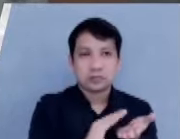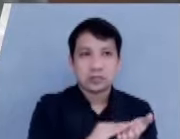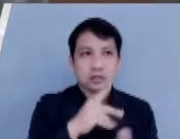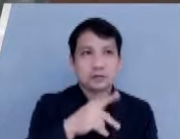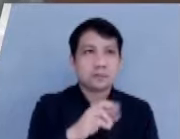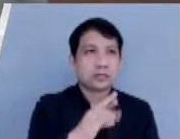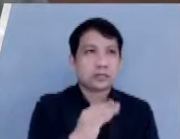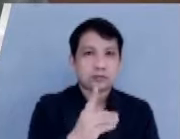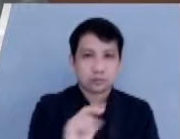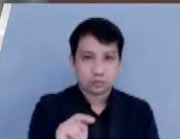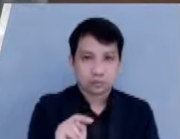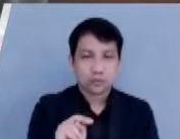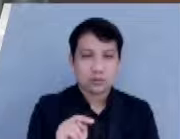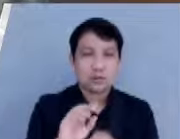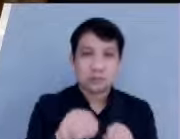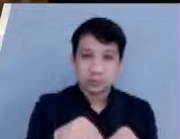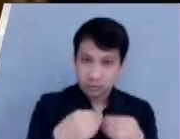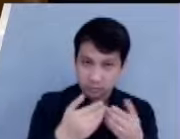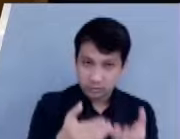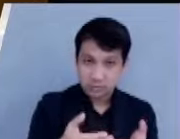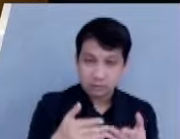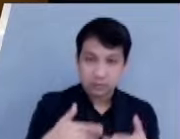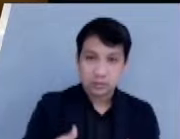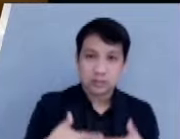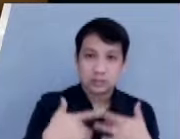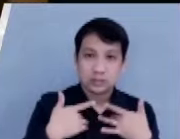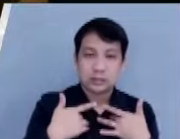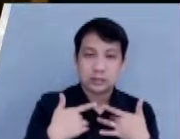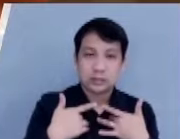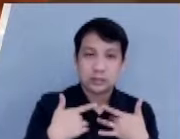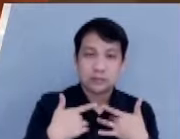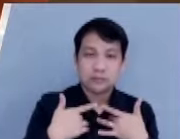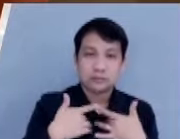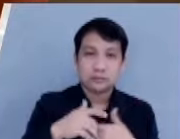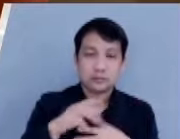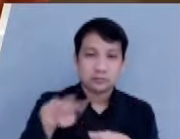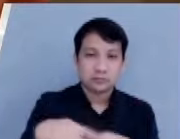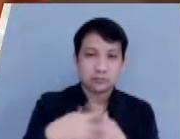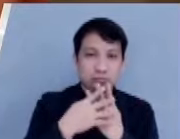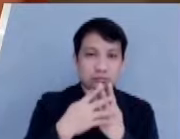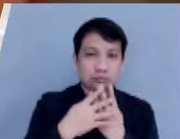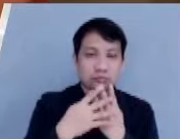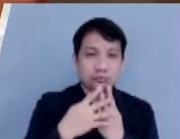Pwede raw na mabigyan na lang ng life sentence si Veloso. Igagalang din ng